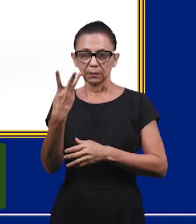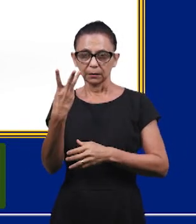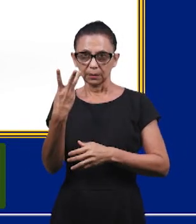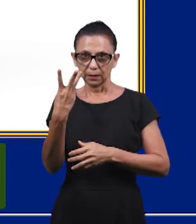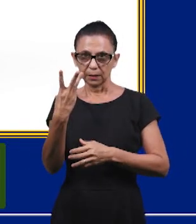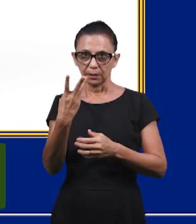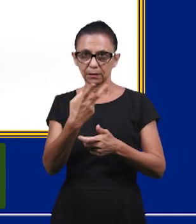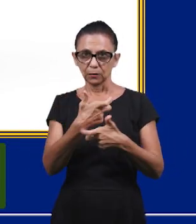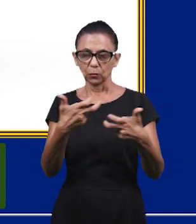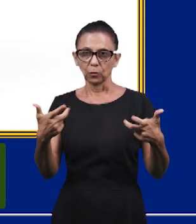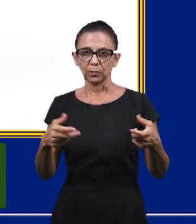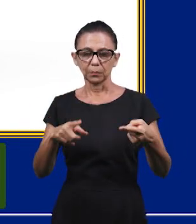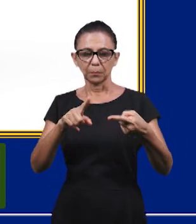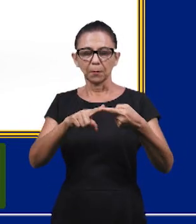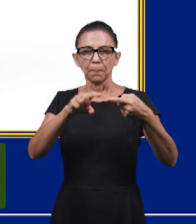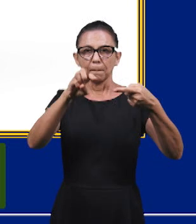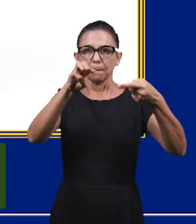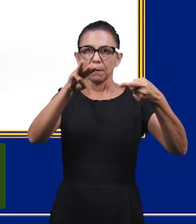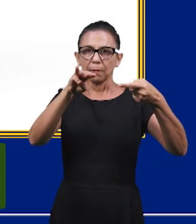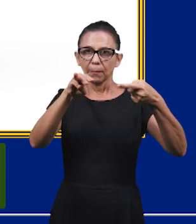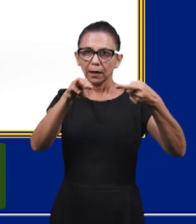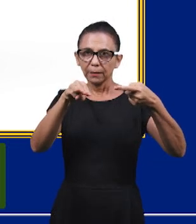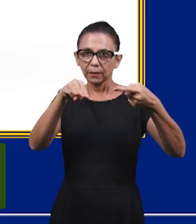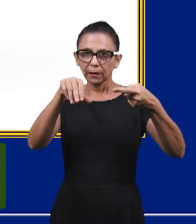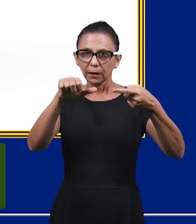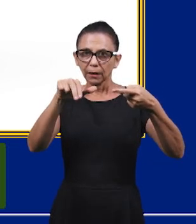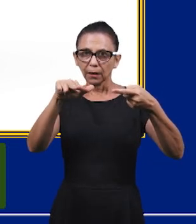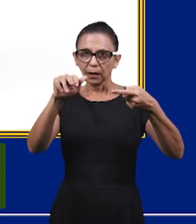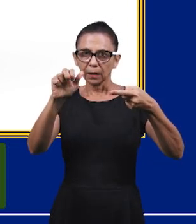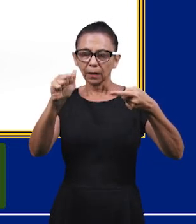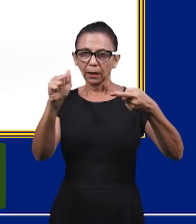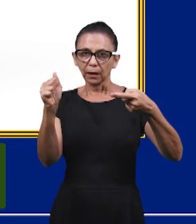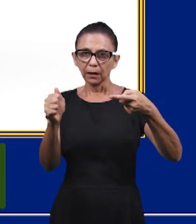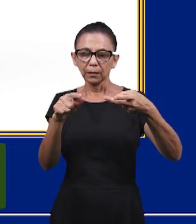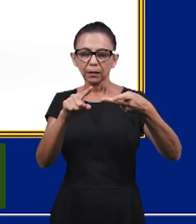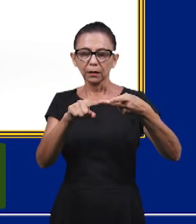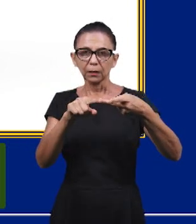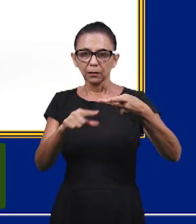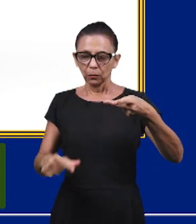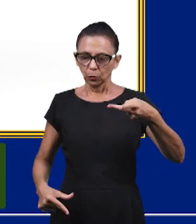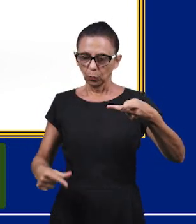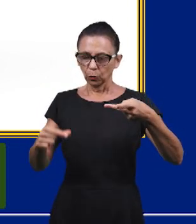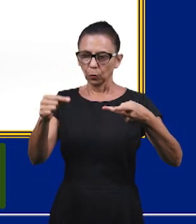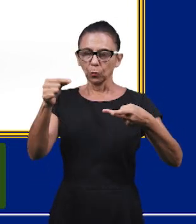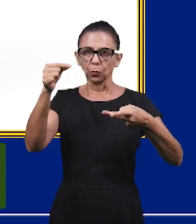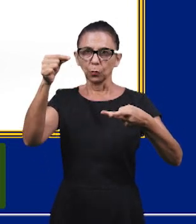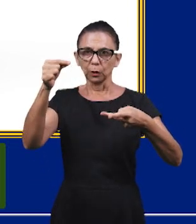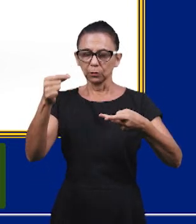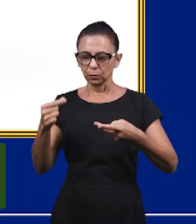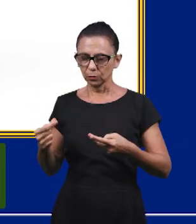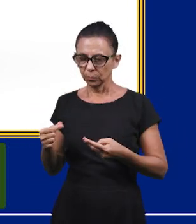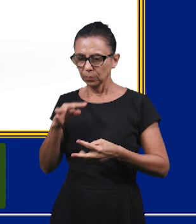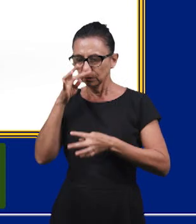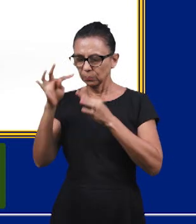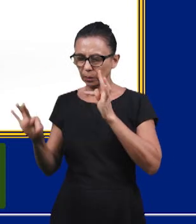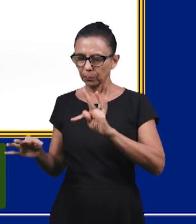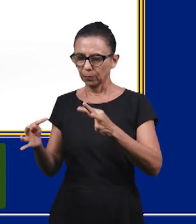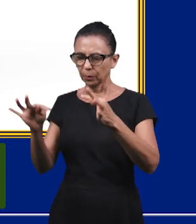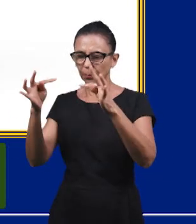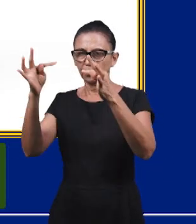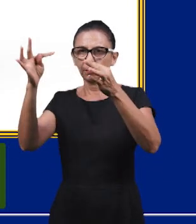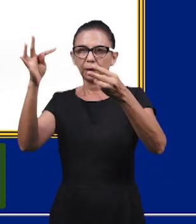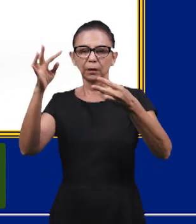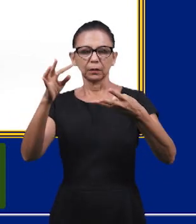d'Aaron, qui a poussé les fleurs, et les tables de la loi. Donc l'arche